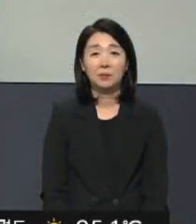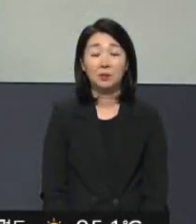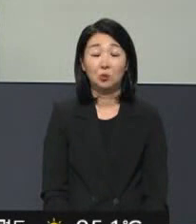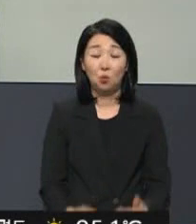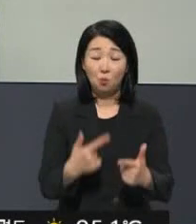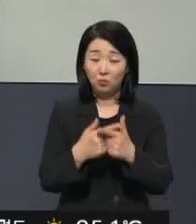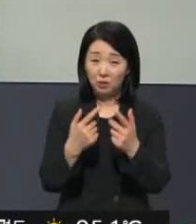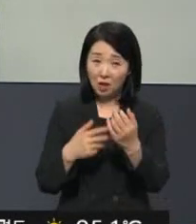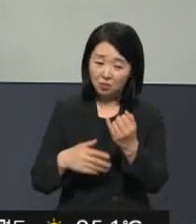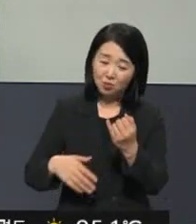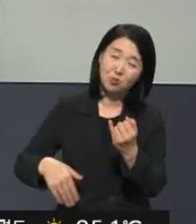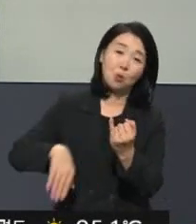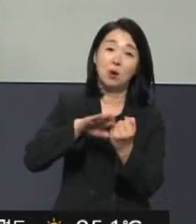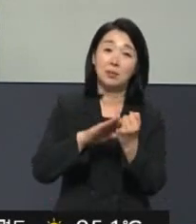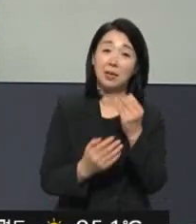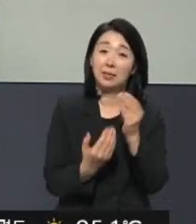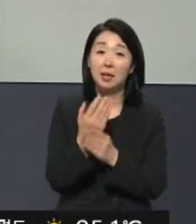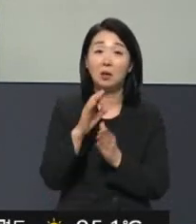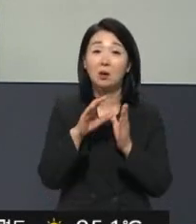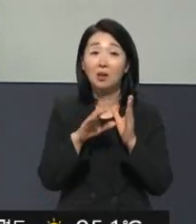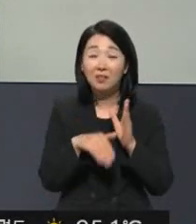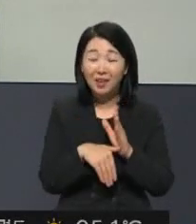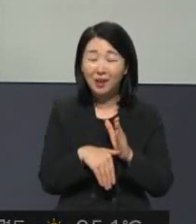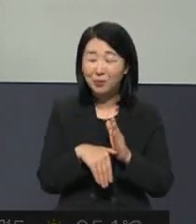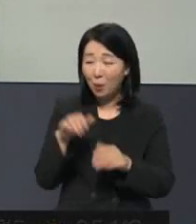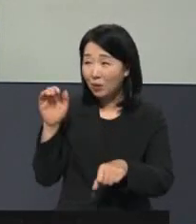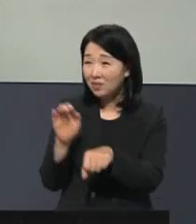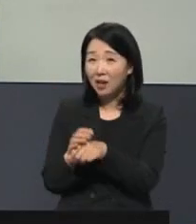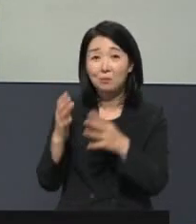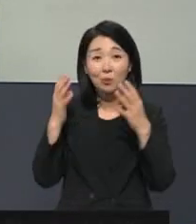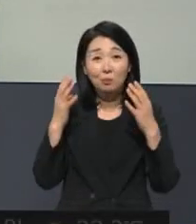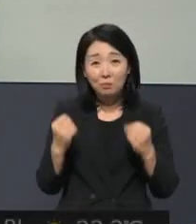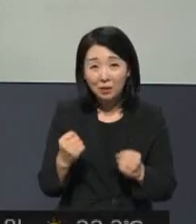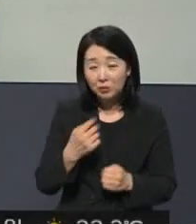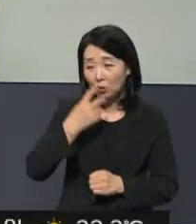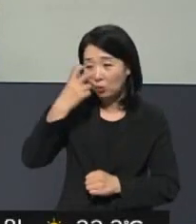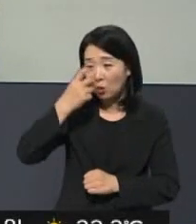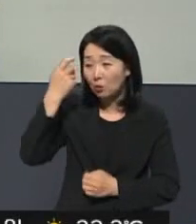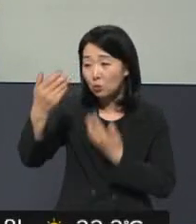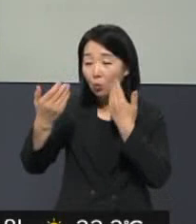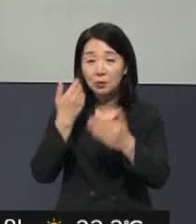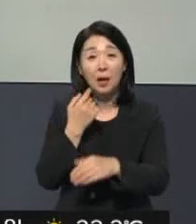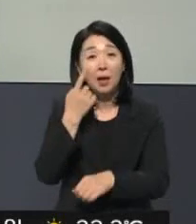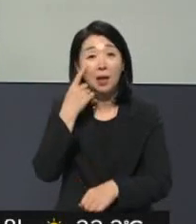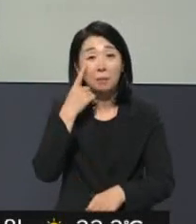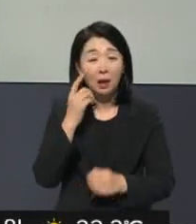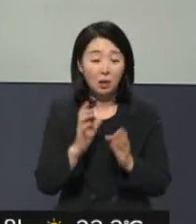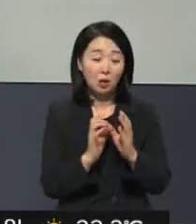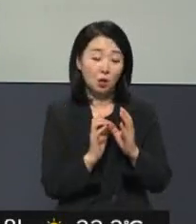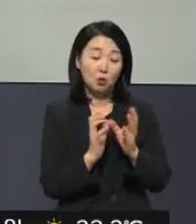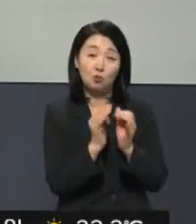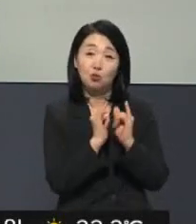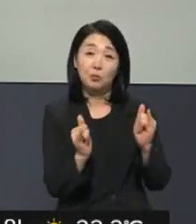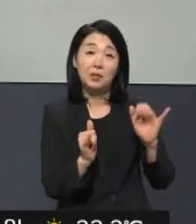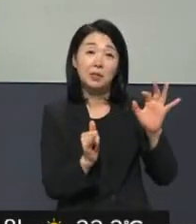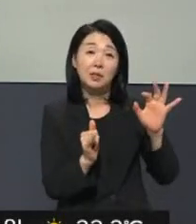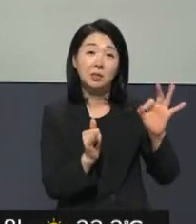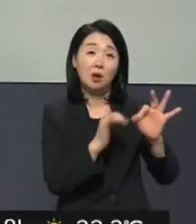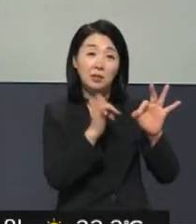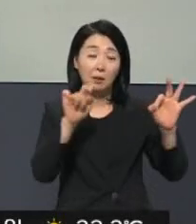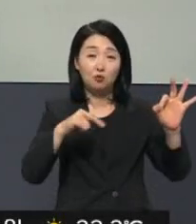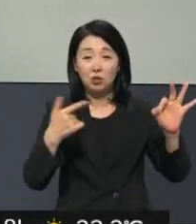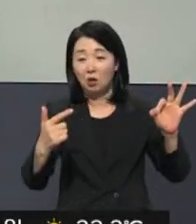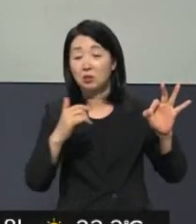부산 돌려차기 사건 때도 드러난 허점까지 더해서 이 리얼미터 여론조사 결과 국민 10명 중 6명은 강력